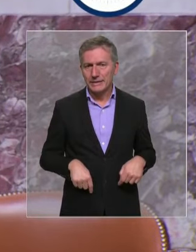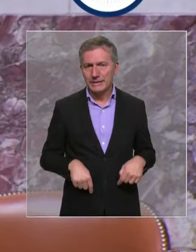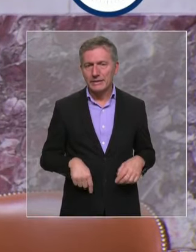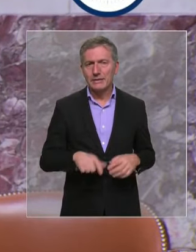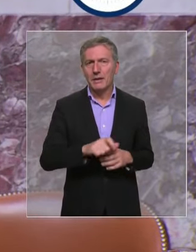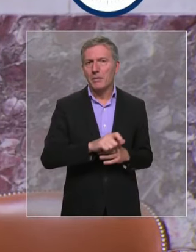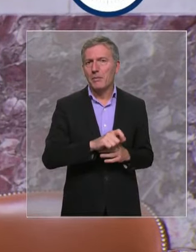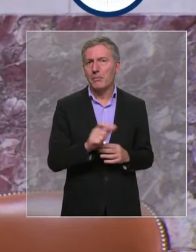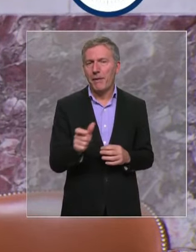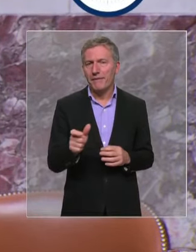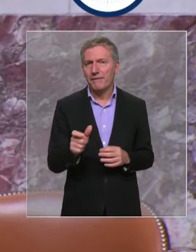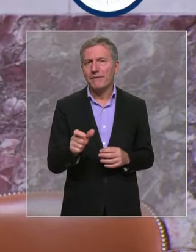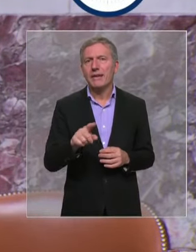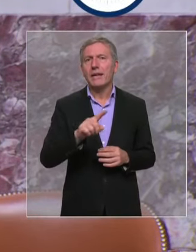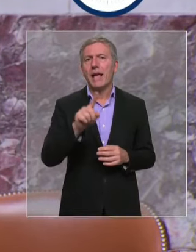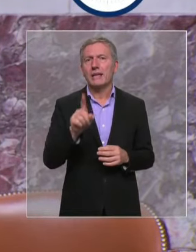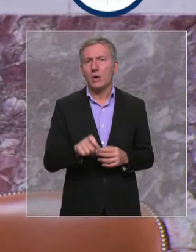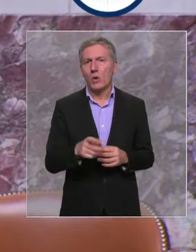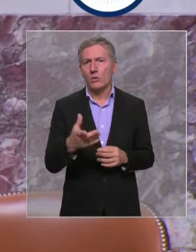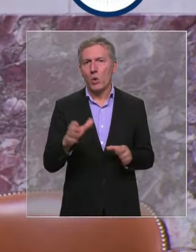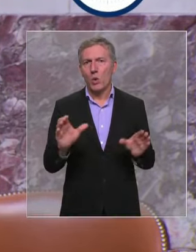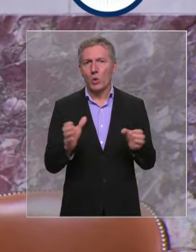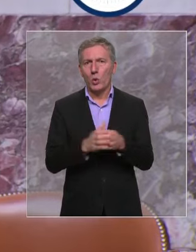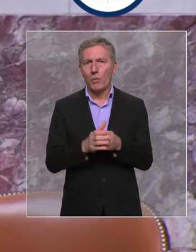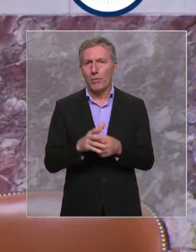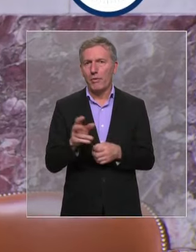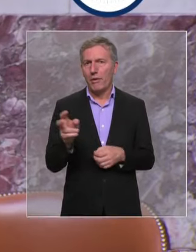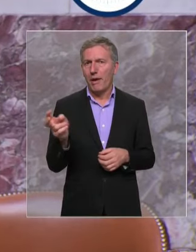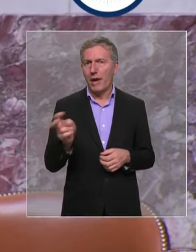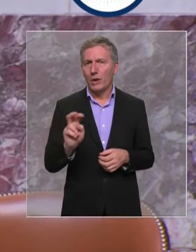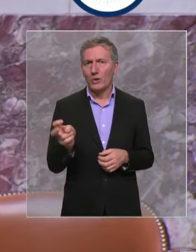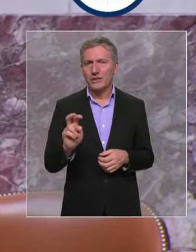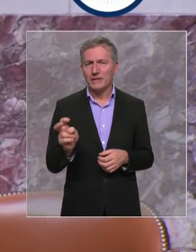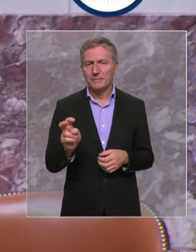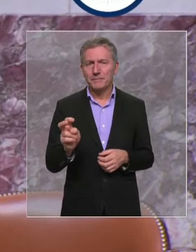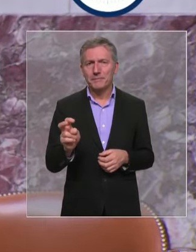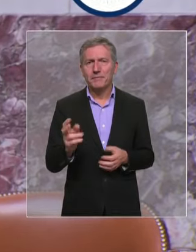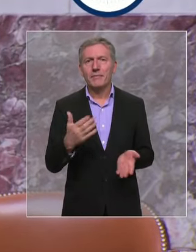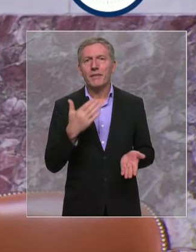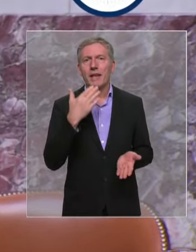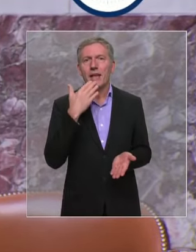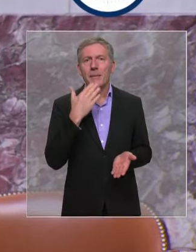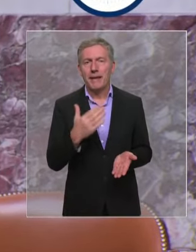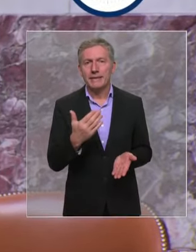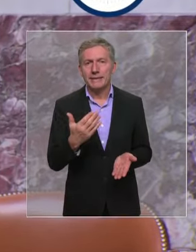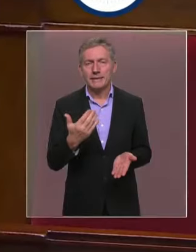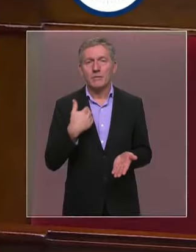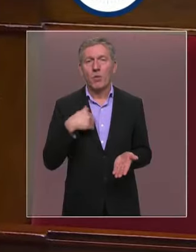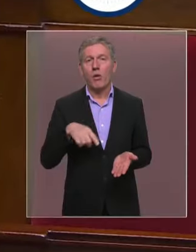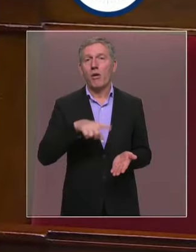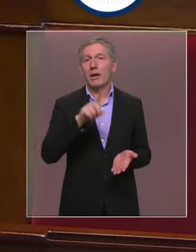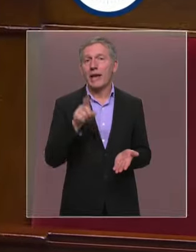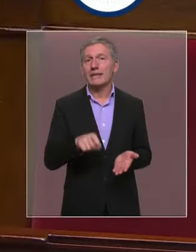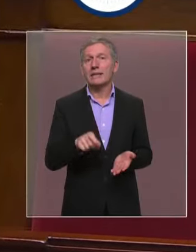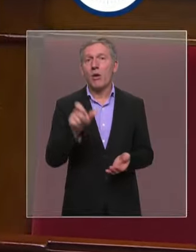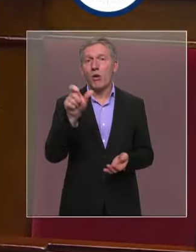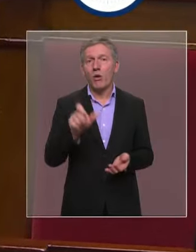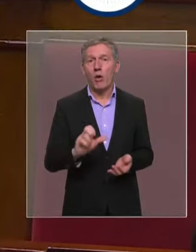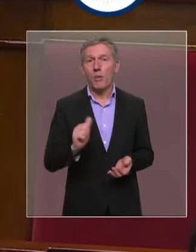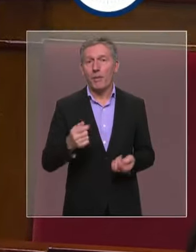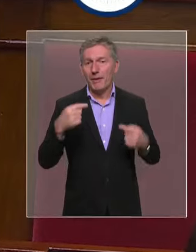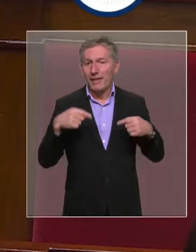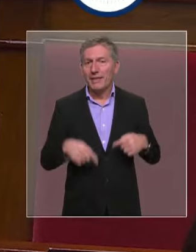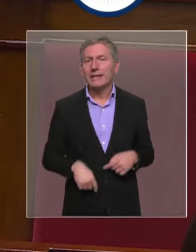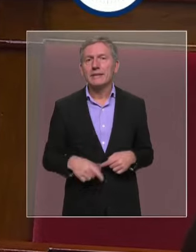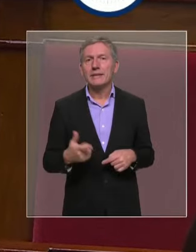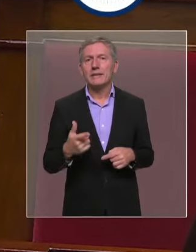La parole est à Madame Sandrine Rousseau pour le groupe écologiste. Merci Madame la Présidente. Ma question s'adresse à Monsieur le Premier ministre.